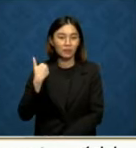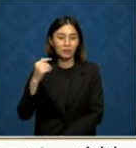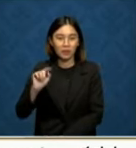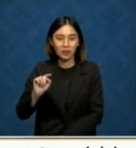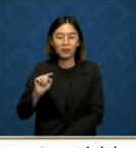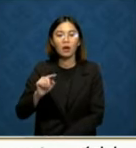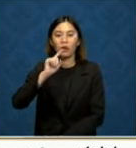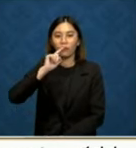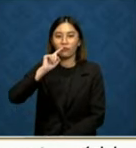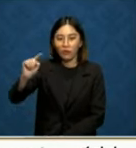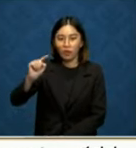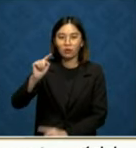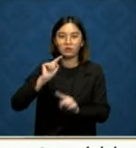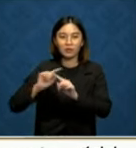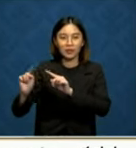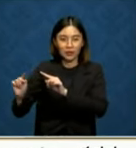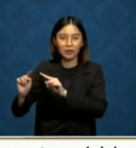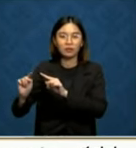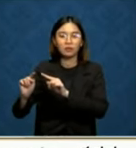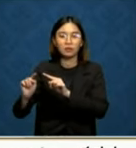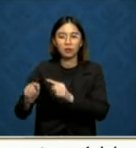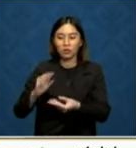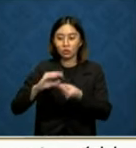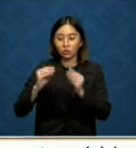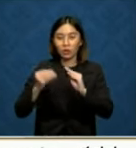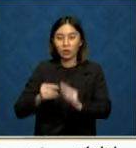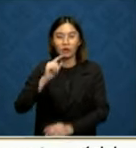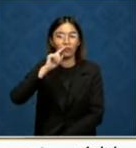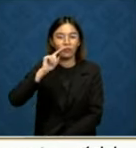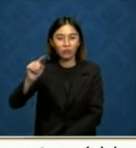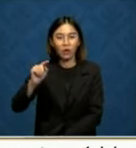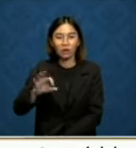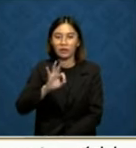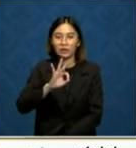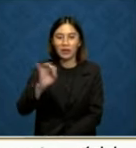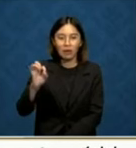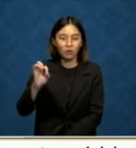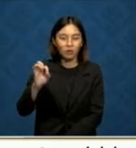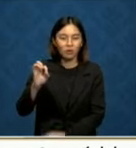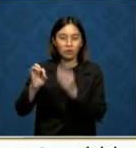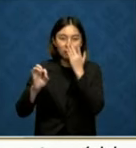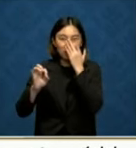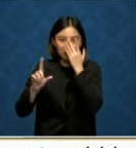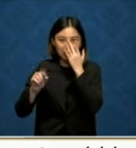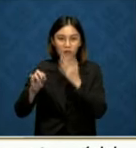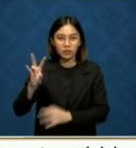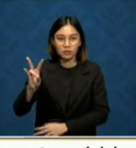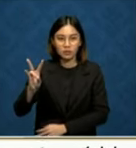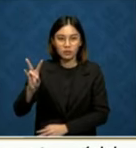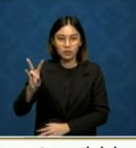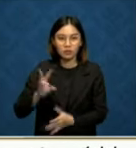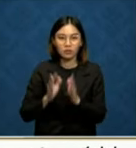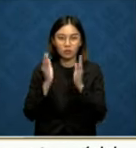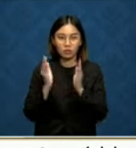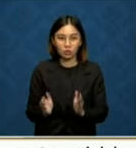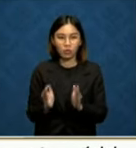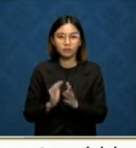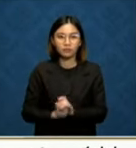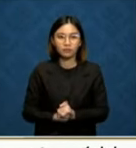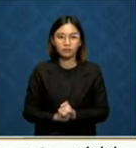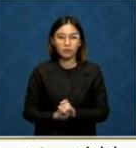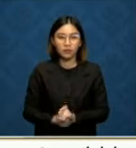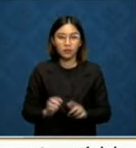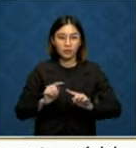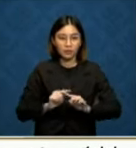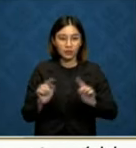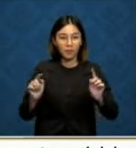ฟ้องคดีตัวเล็กจำนวนฟ้องคดี 927 คน แต่ว่า